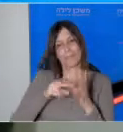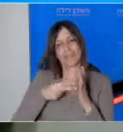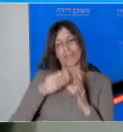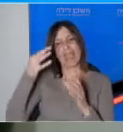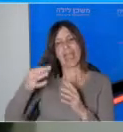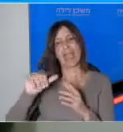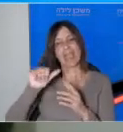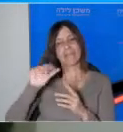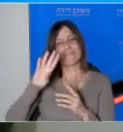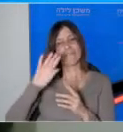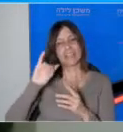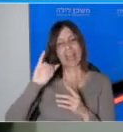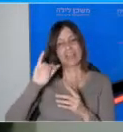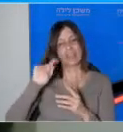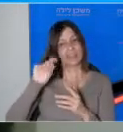אביתר,